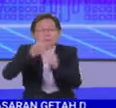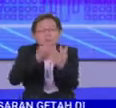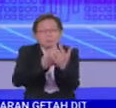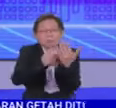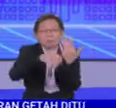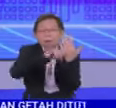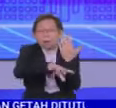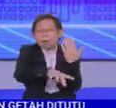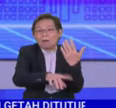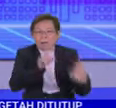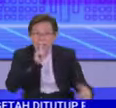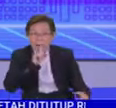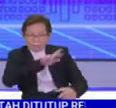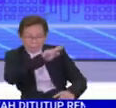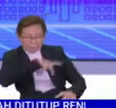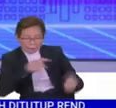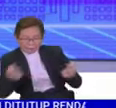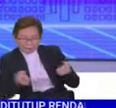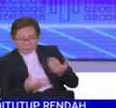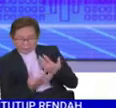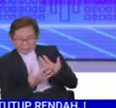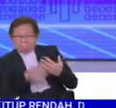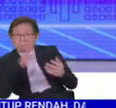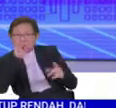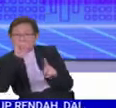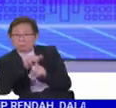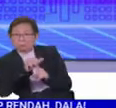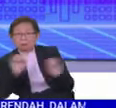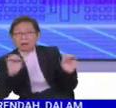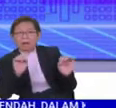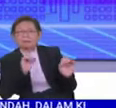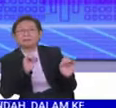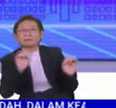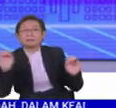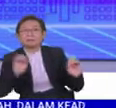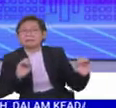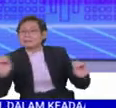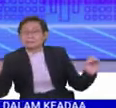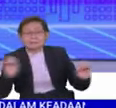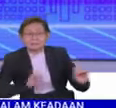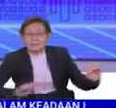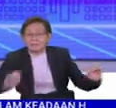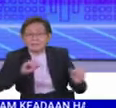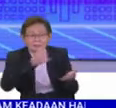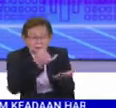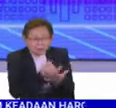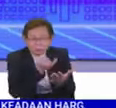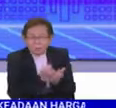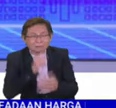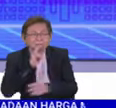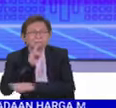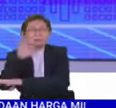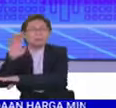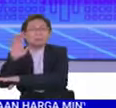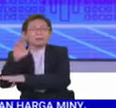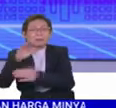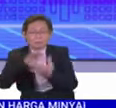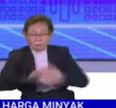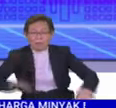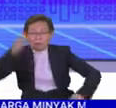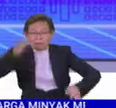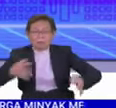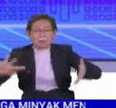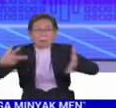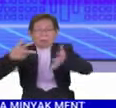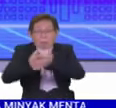sosial. Realitinya, pemilik kenderaan klon tidak dilindungi insurans serta tiada jaminan keselamatan sekiranya terlibat kemalangan